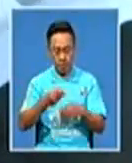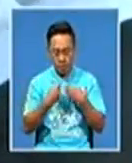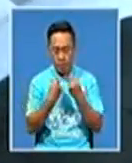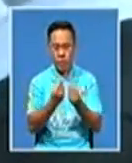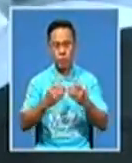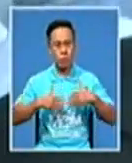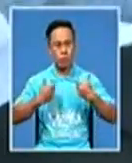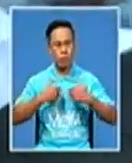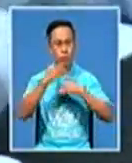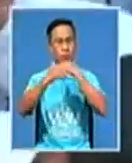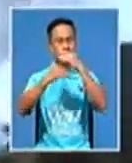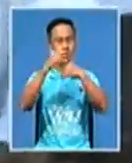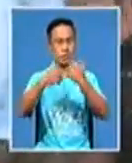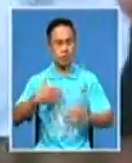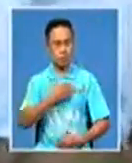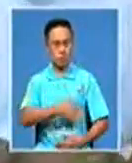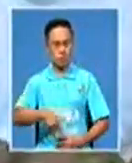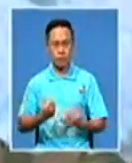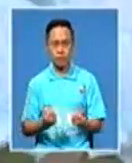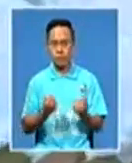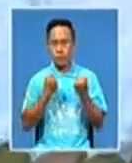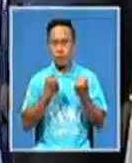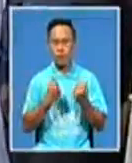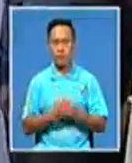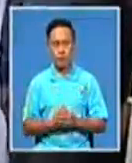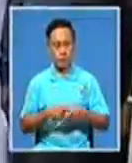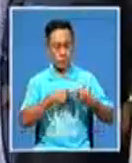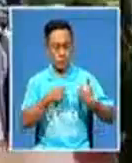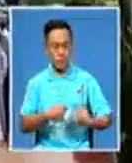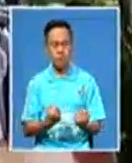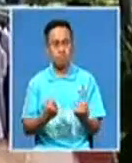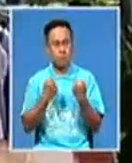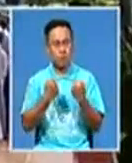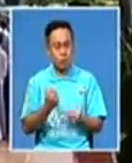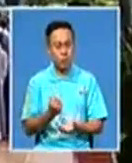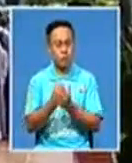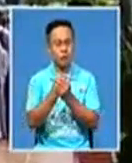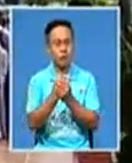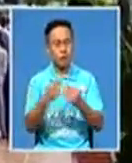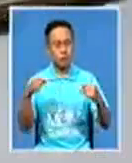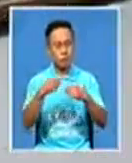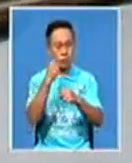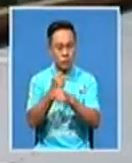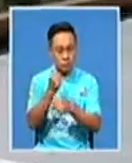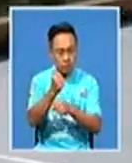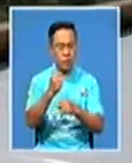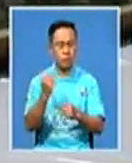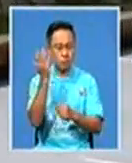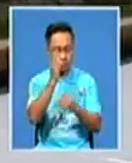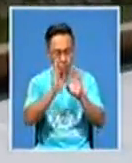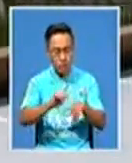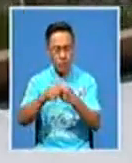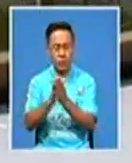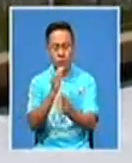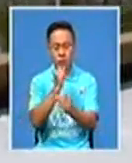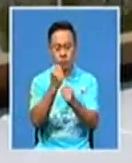สุขความจำเริญและสุขภาพพระนามัยที่สมบูรณ์มีจิตใจที่มั่นคงเพื่อนำลงไว้ซึ่งความดีความงามและปฏิบัติศาสน